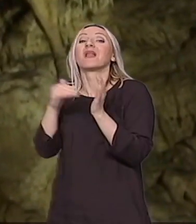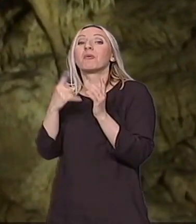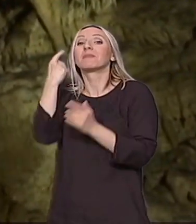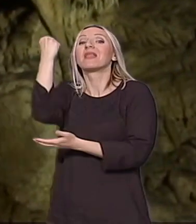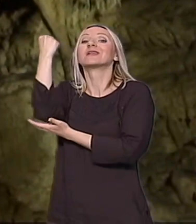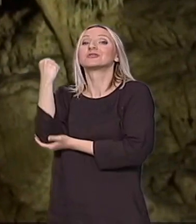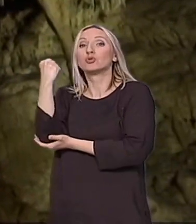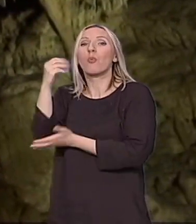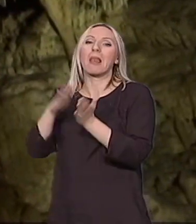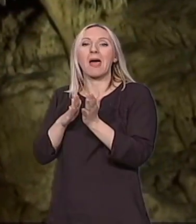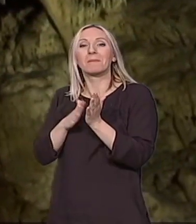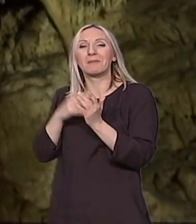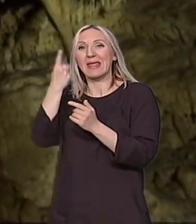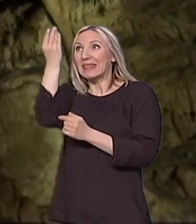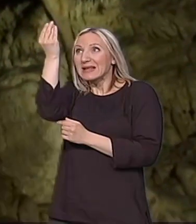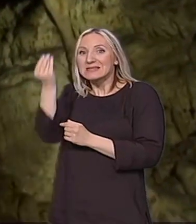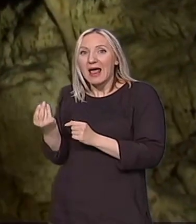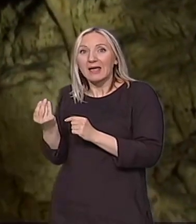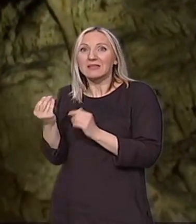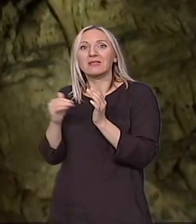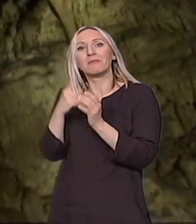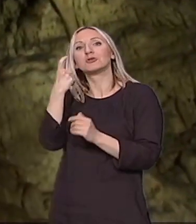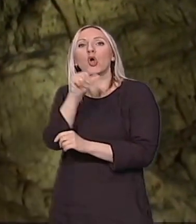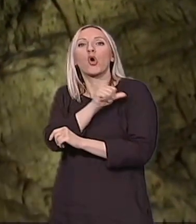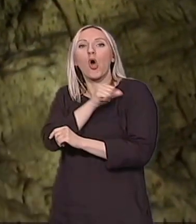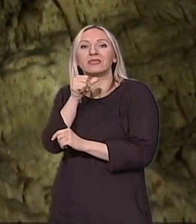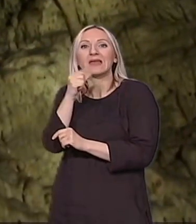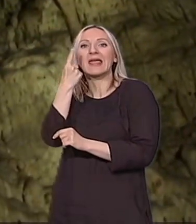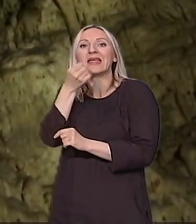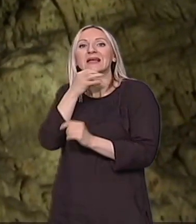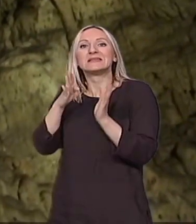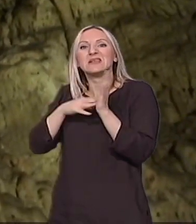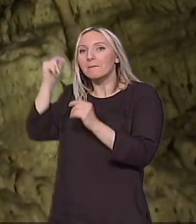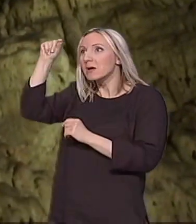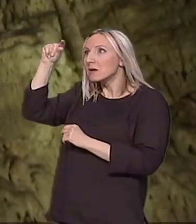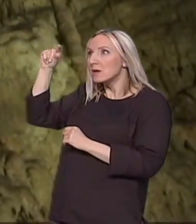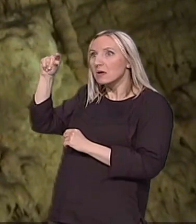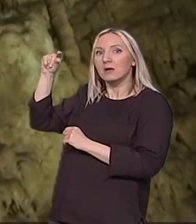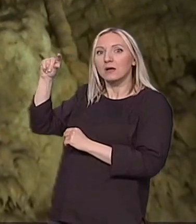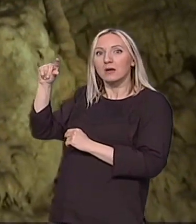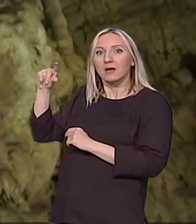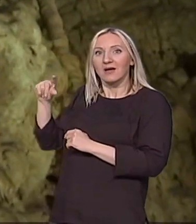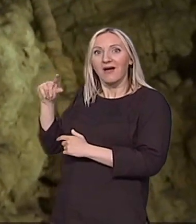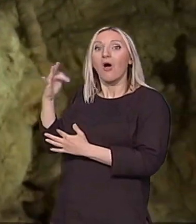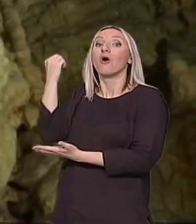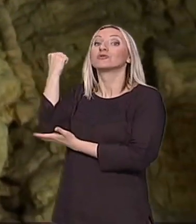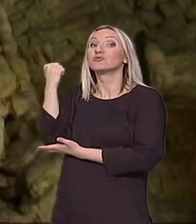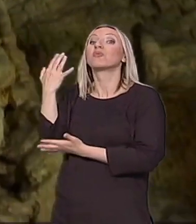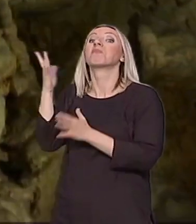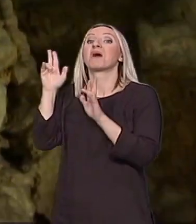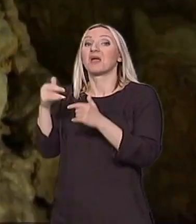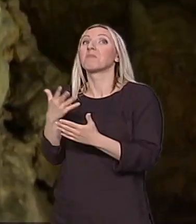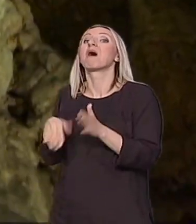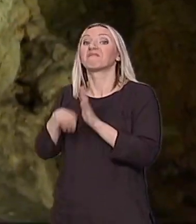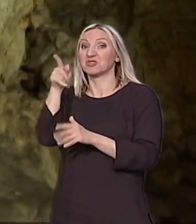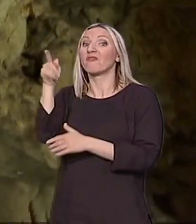pećinski stub kad je nekoliko stotina godina potrebno za jedan centimetar stalaktita. I ima više ovakvih pećinskih stubova